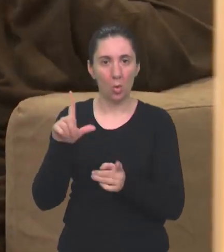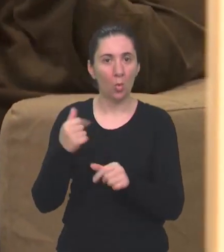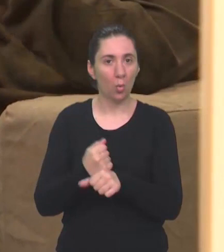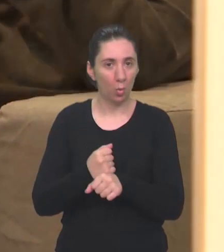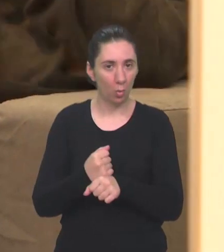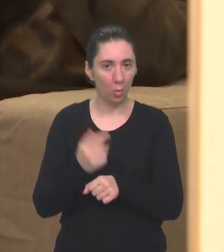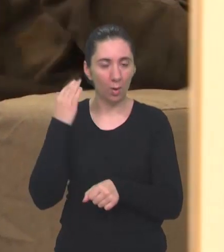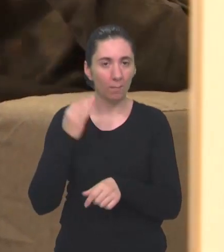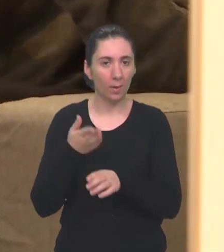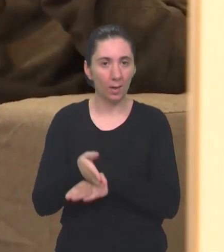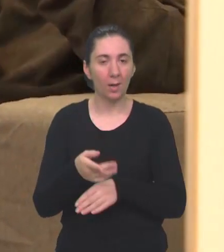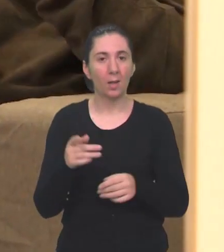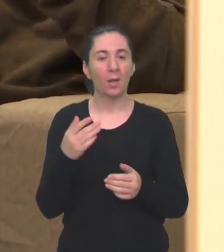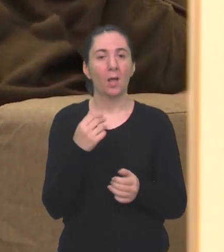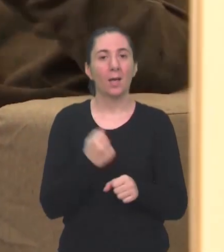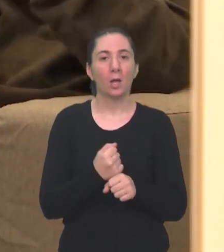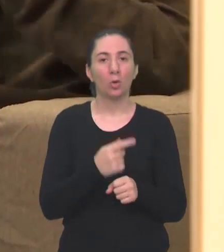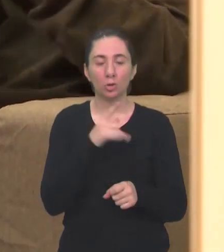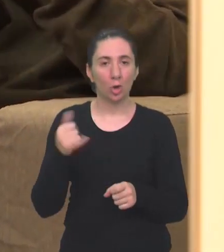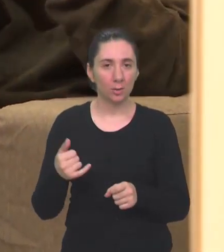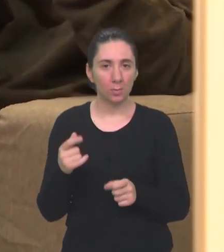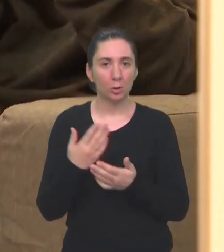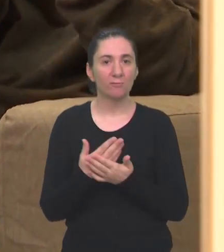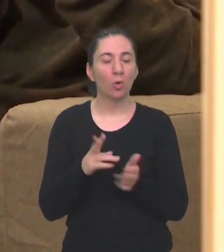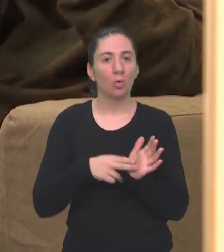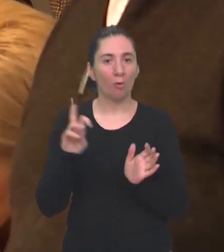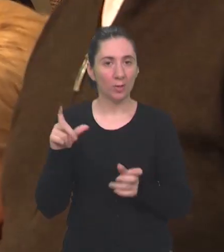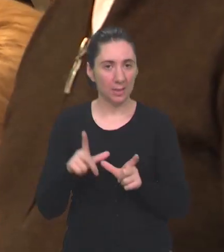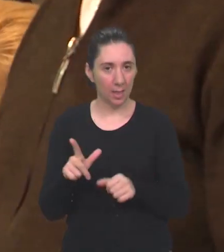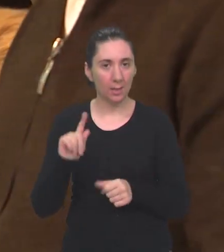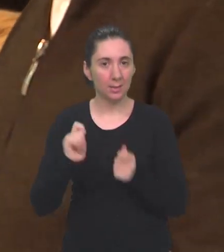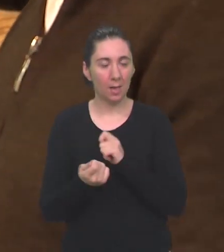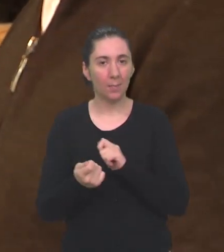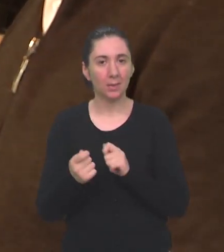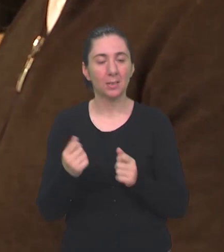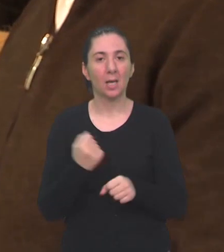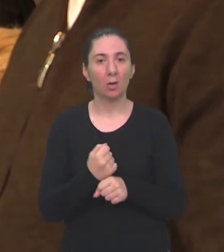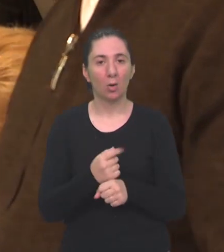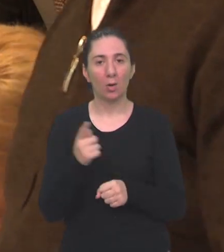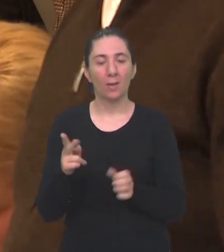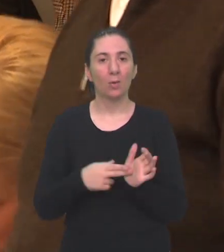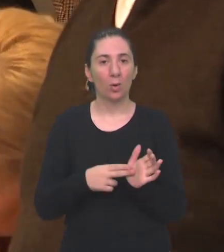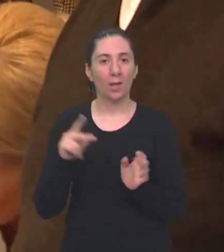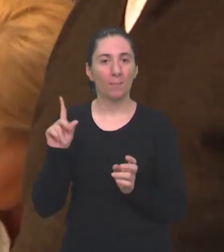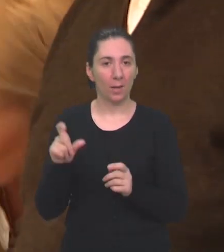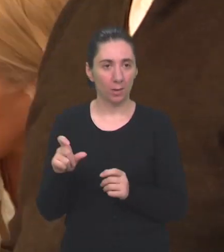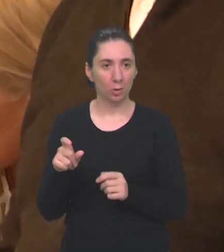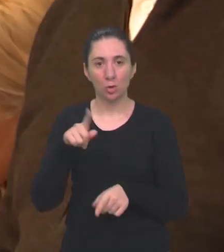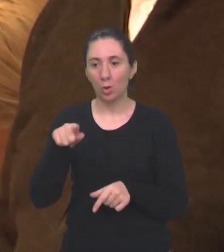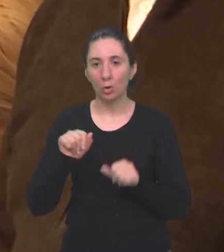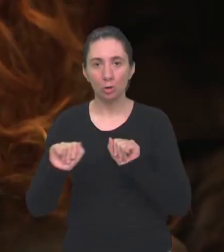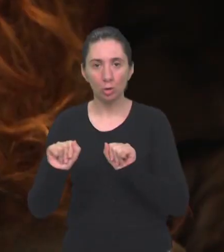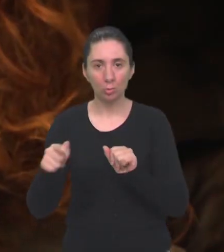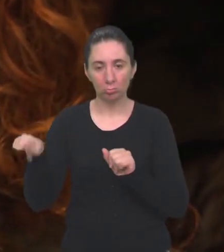Lug su također bili prisutni gradonačelnik Jastrebarskog Zvonimir Novosel i zamjenica gradonačelnika Nikolina Ribarić. Nekoliko